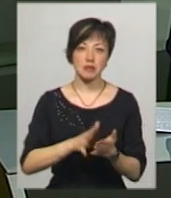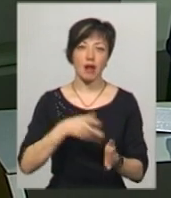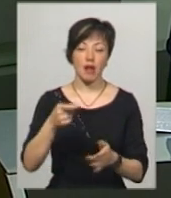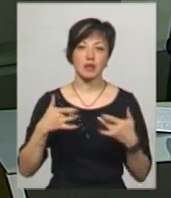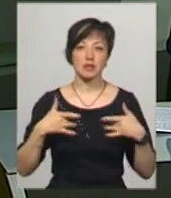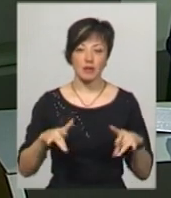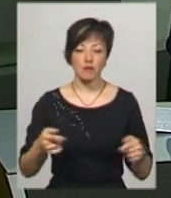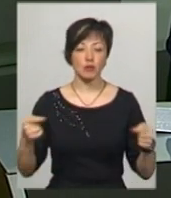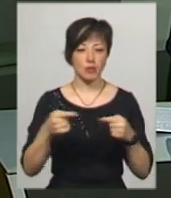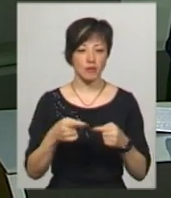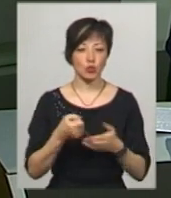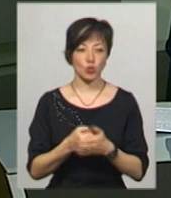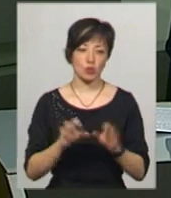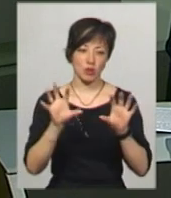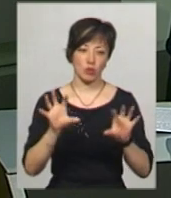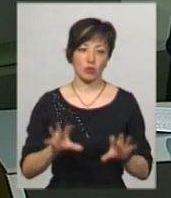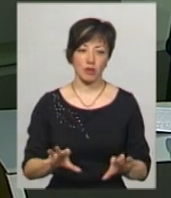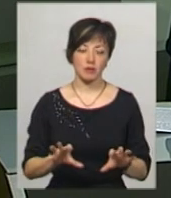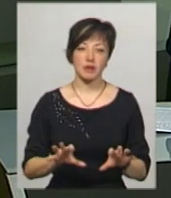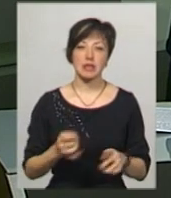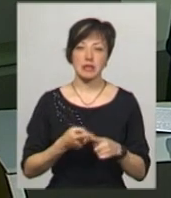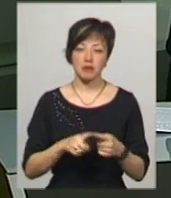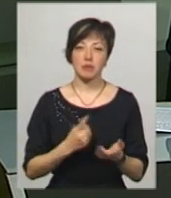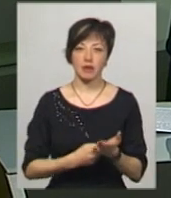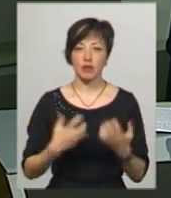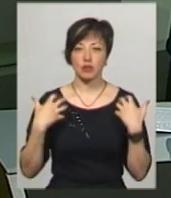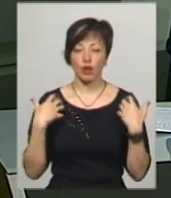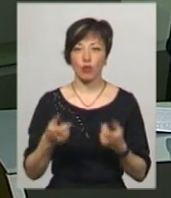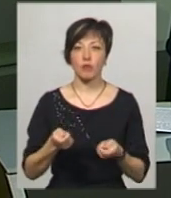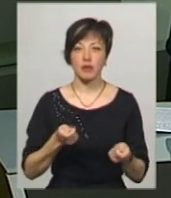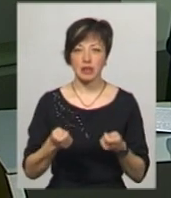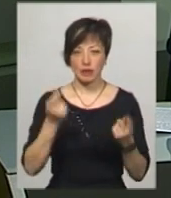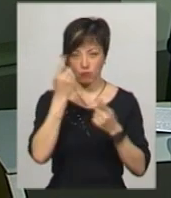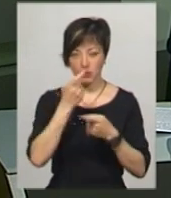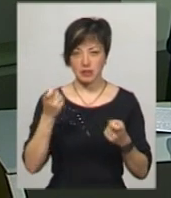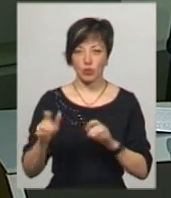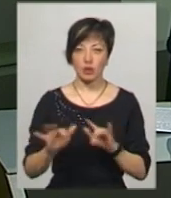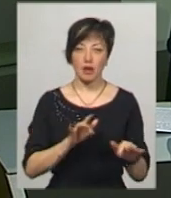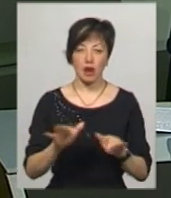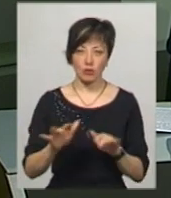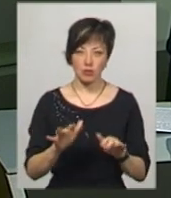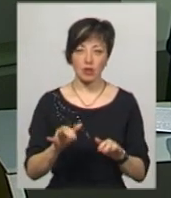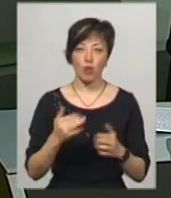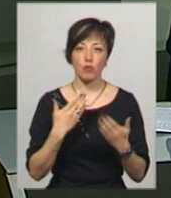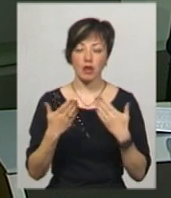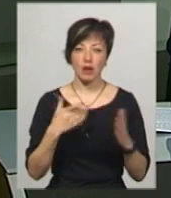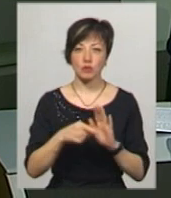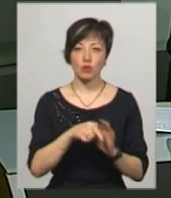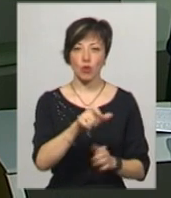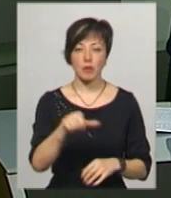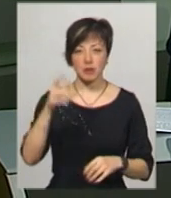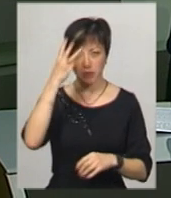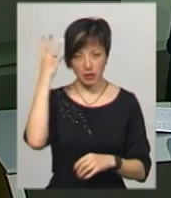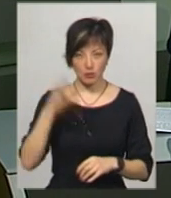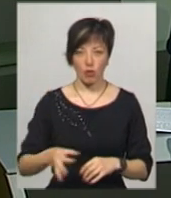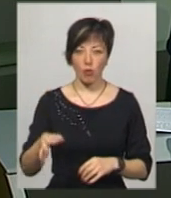звільнення відповідно до чинного законодавства. Це підтвердила начальник управління інформаційної діяльності та комунікації з громадськістю